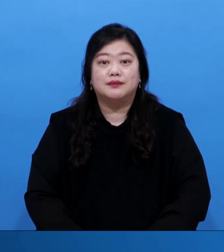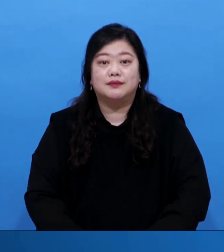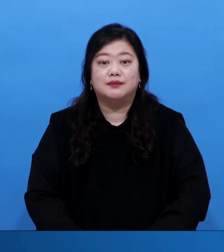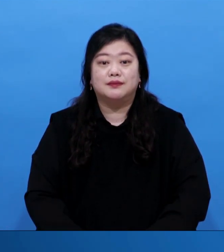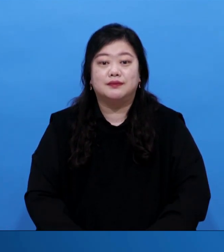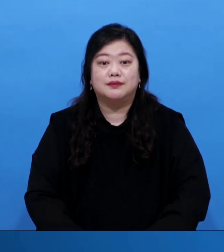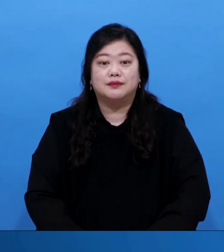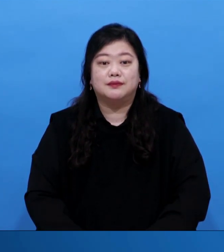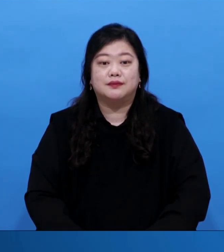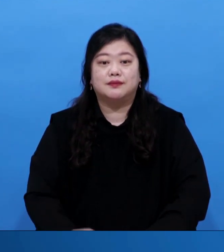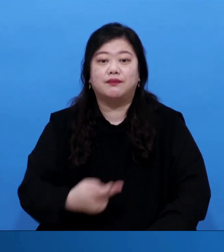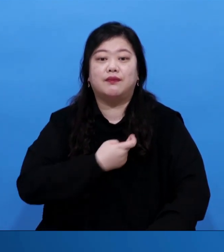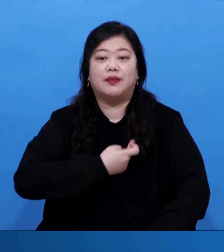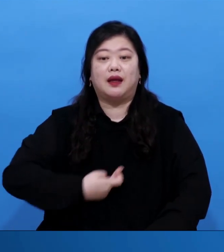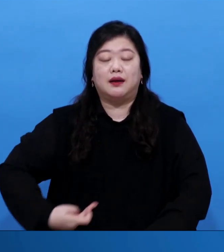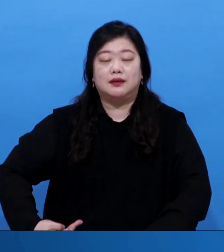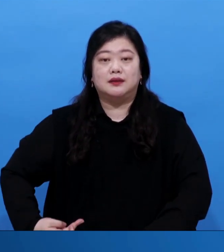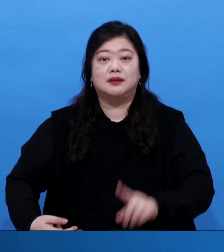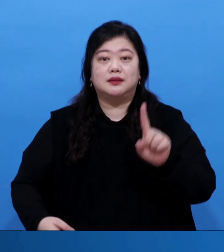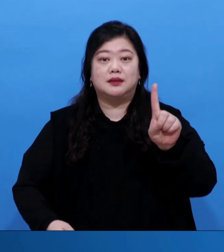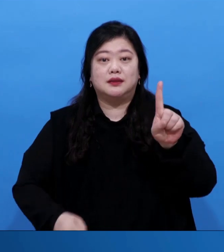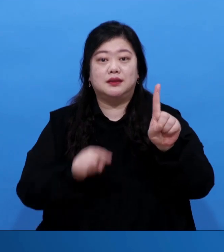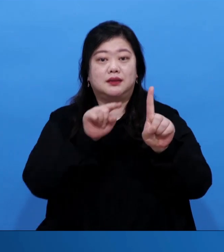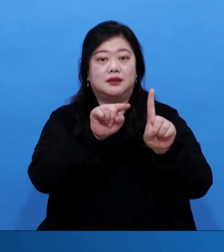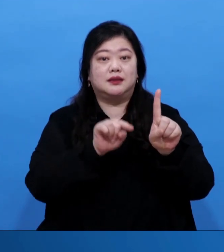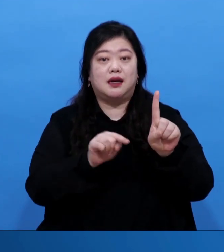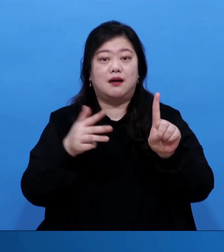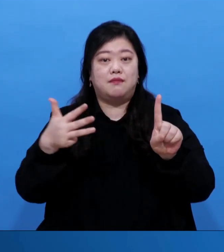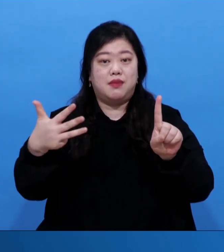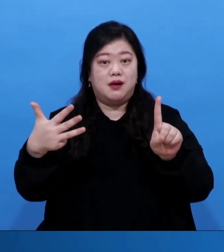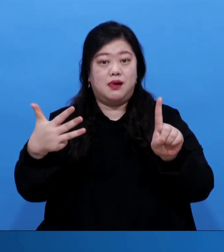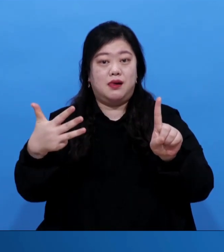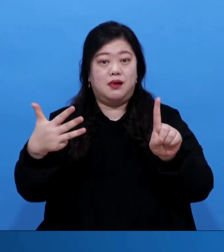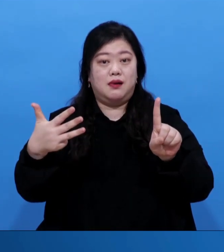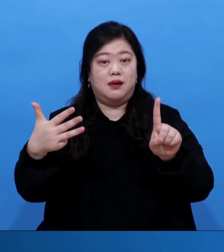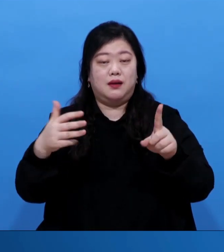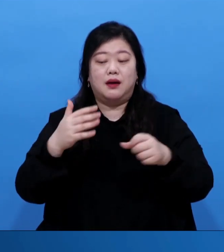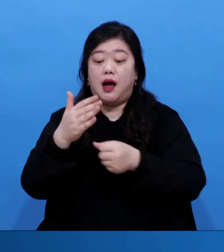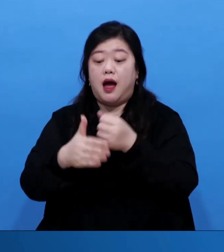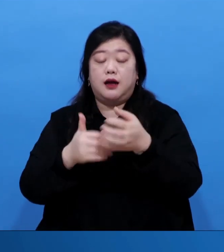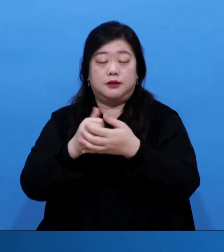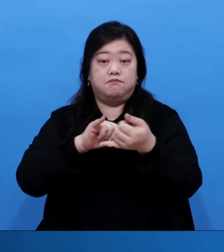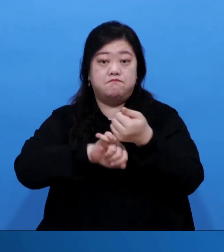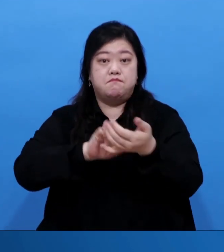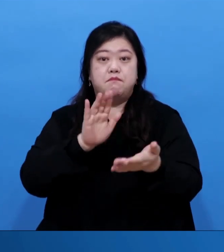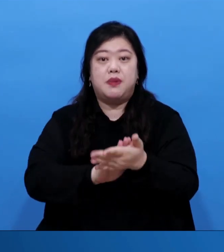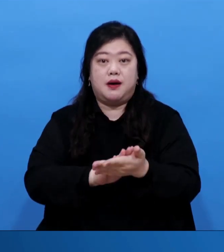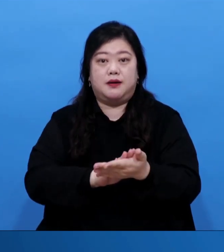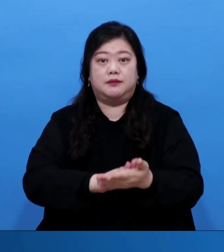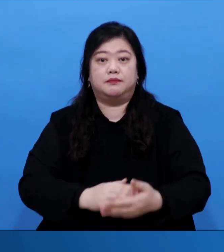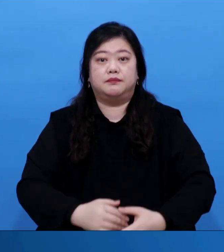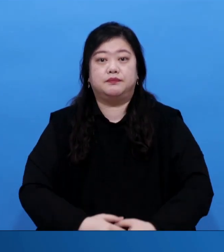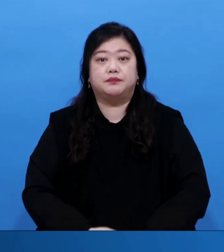이렇게 약속하셨어요. That he promises in Acts 1:8. 요 설명을